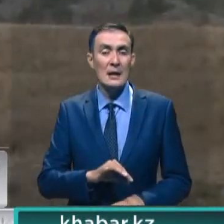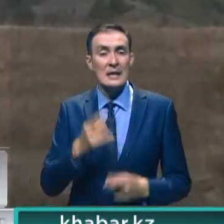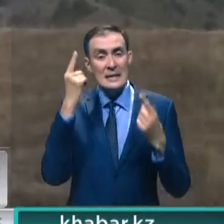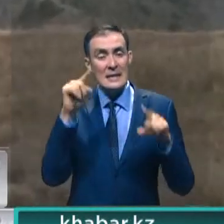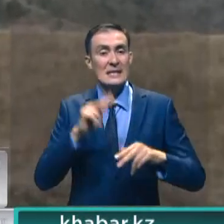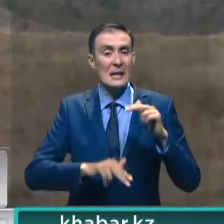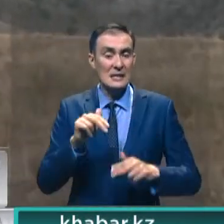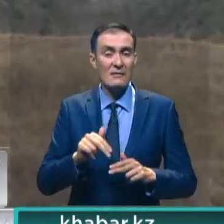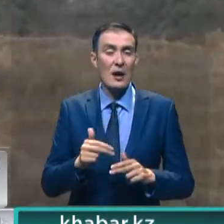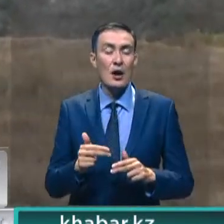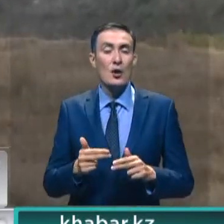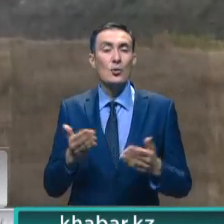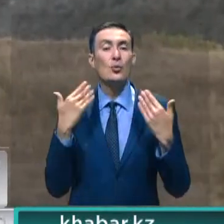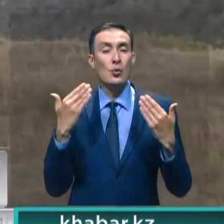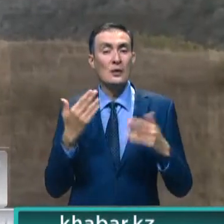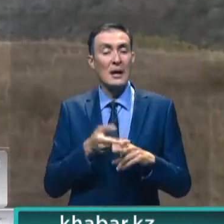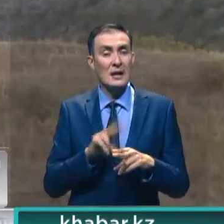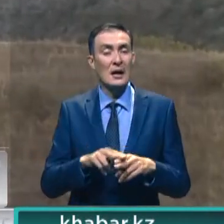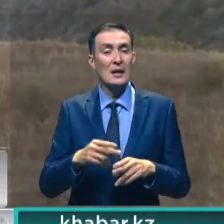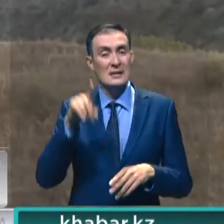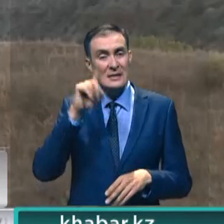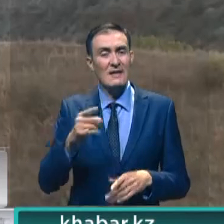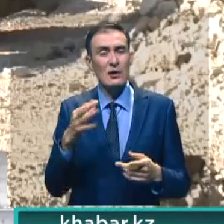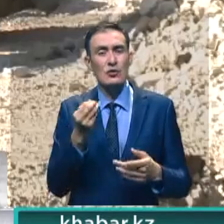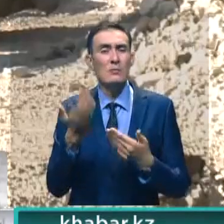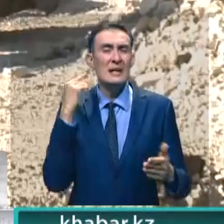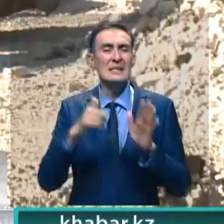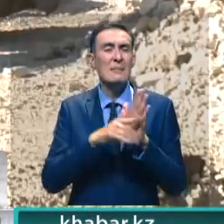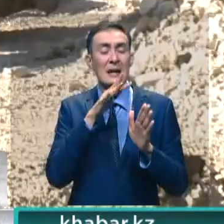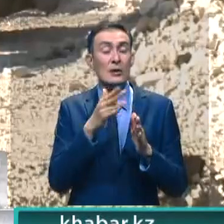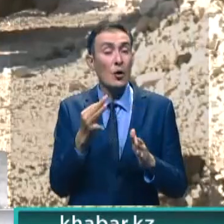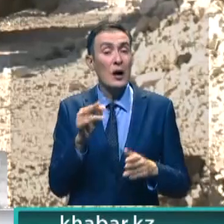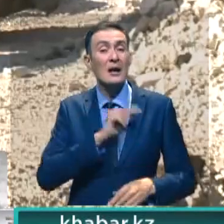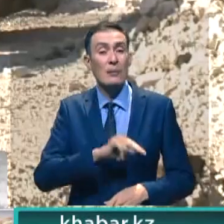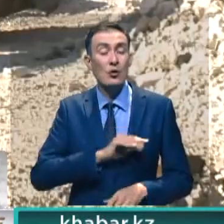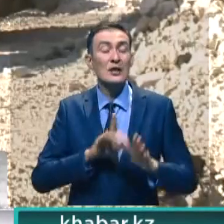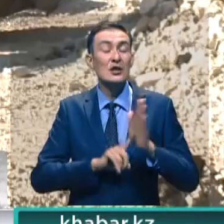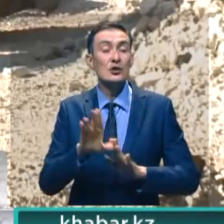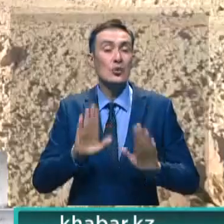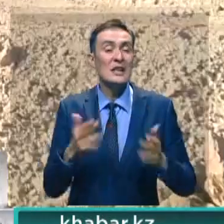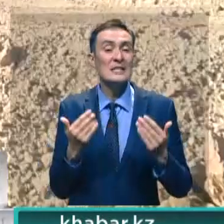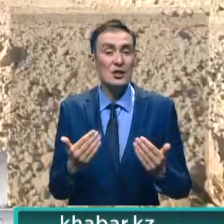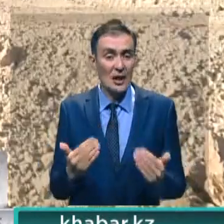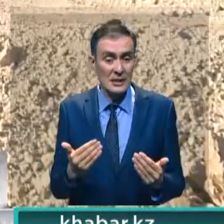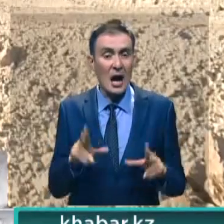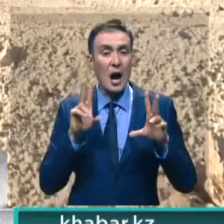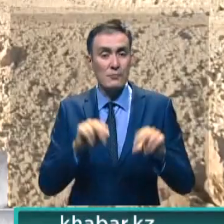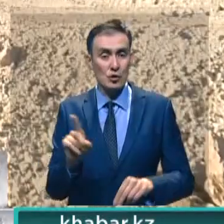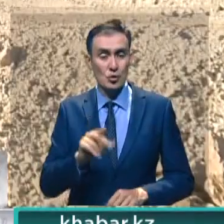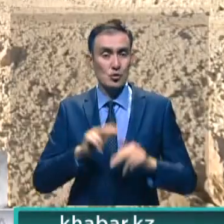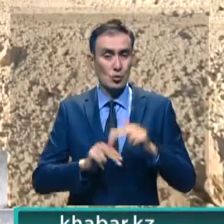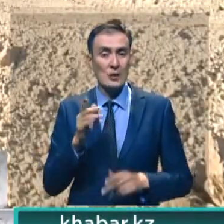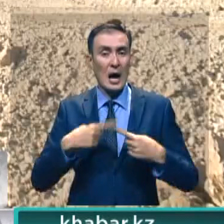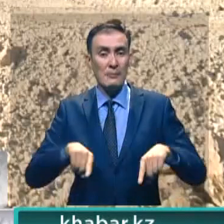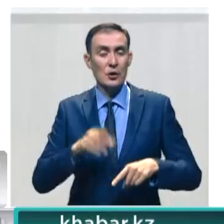идея строительства горнолыжного курорта не нова. О ней заявляли еще 7 лет назад, но работы начались только сейчас. Обещают, что